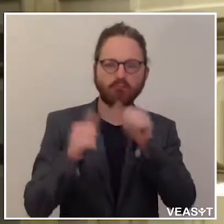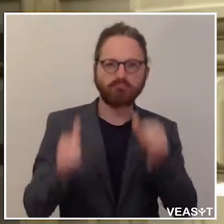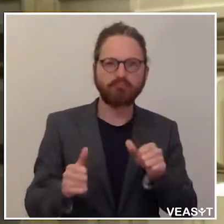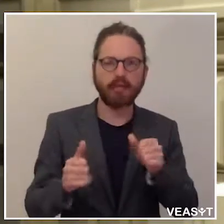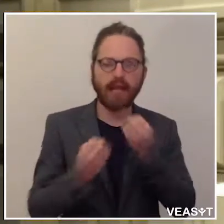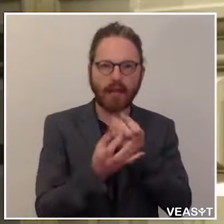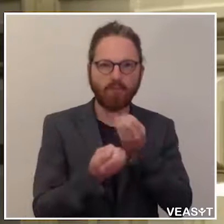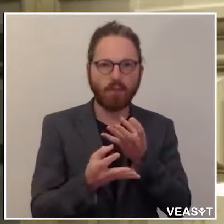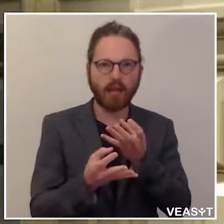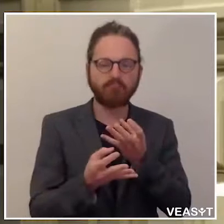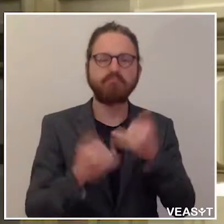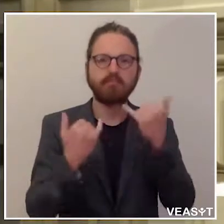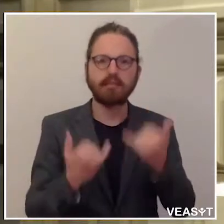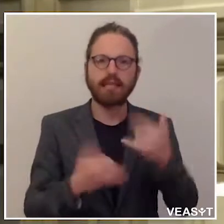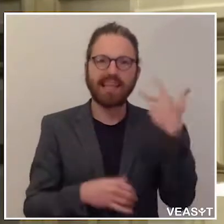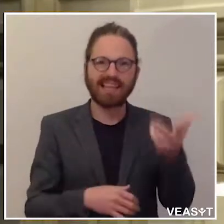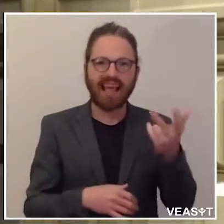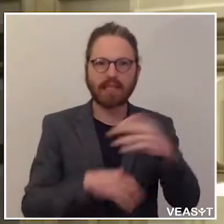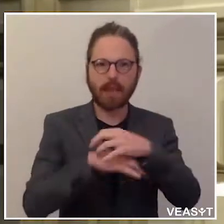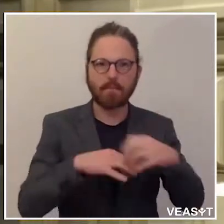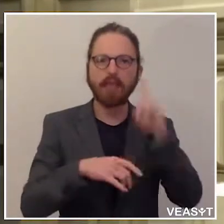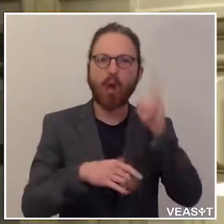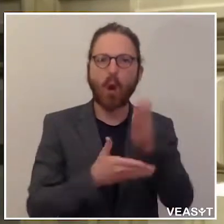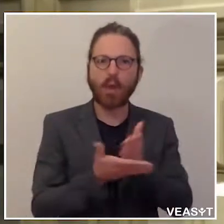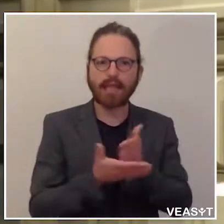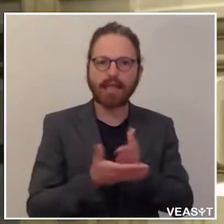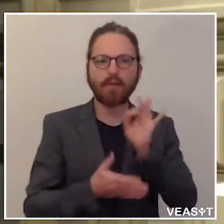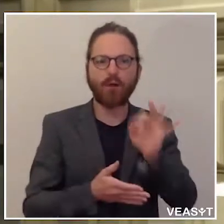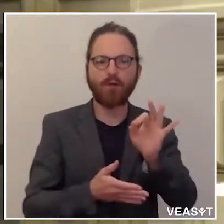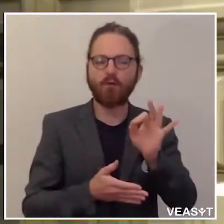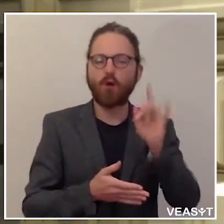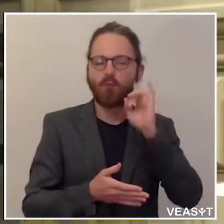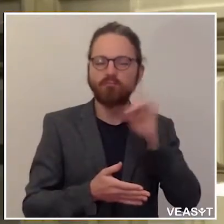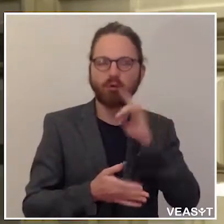minute site prize xmp via wine and inspection